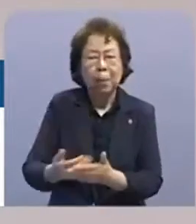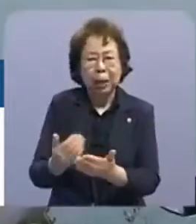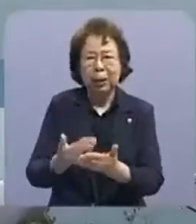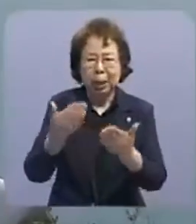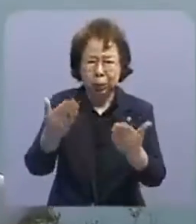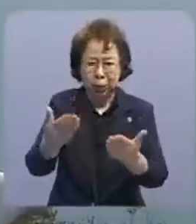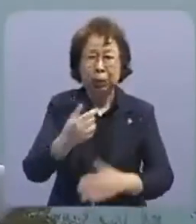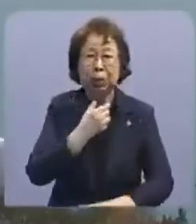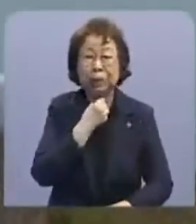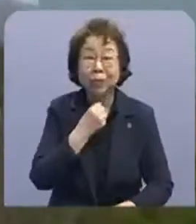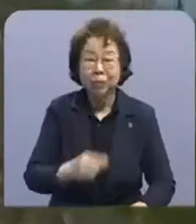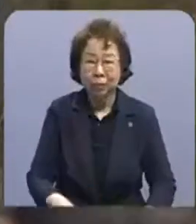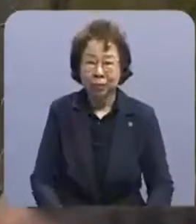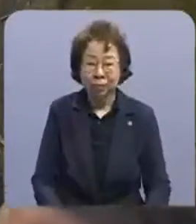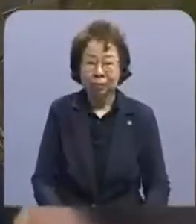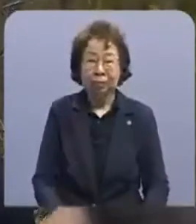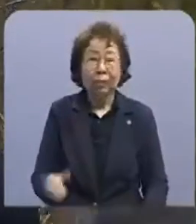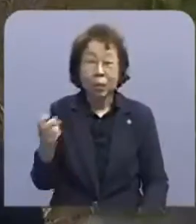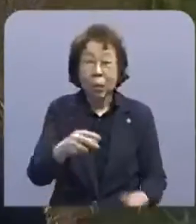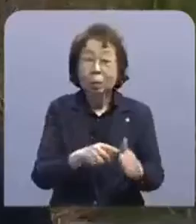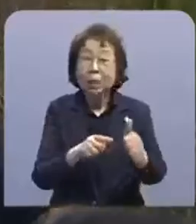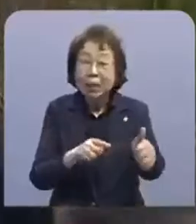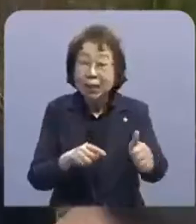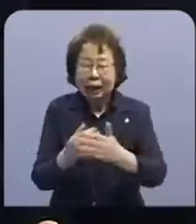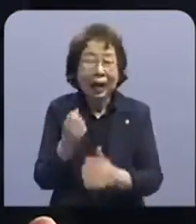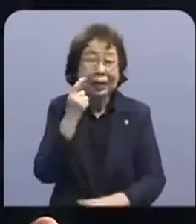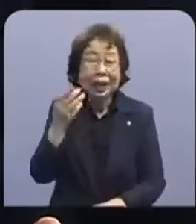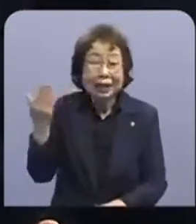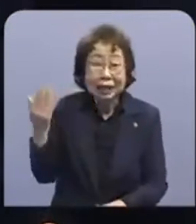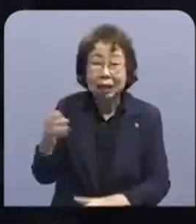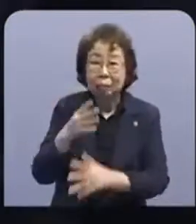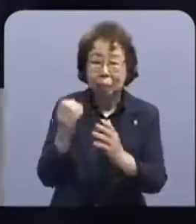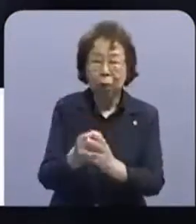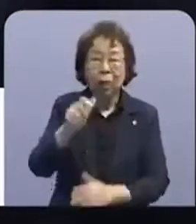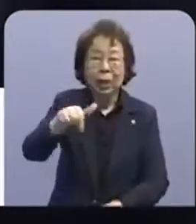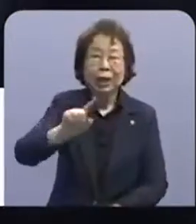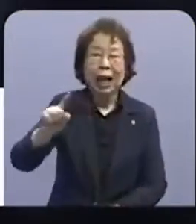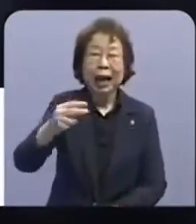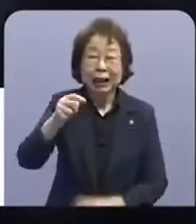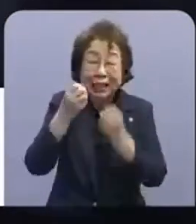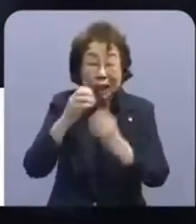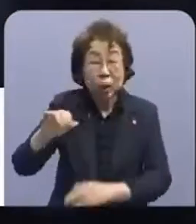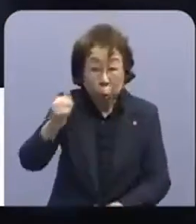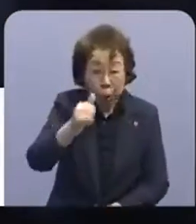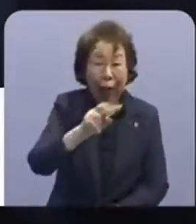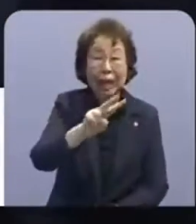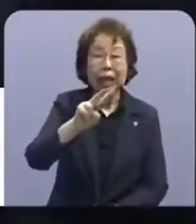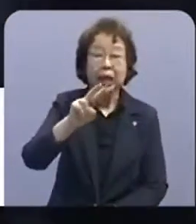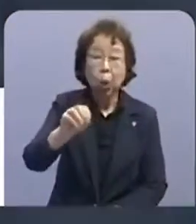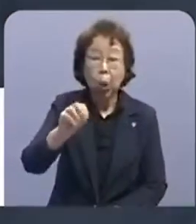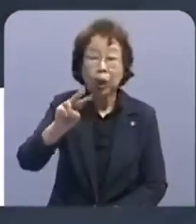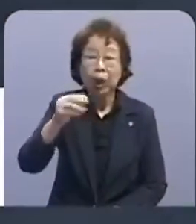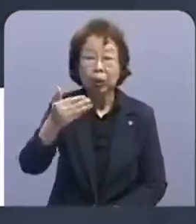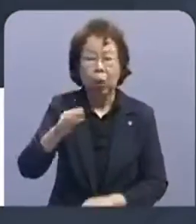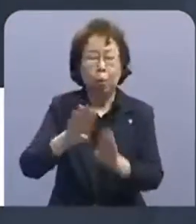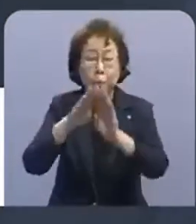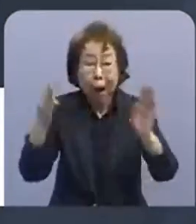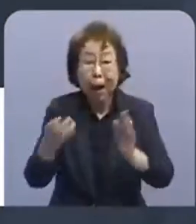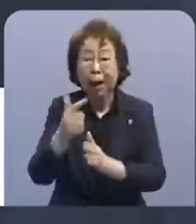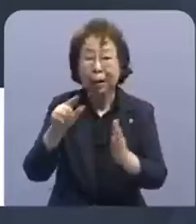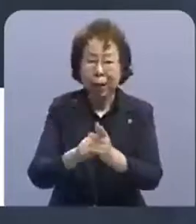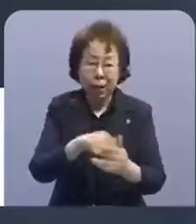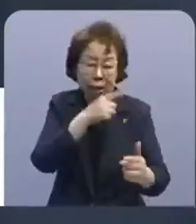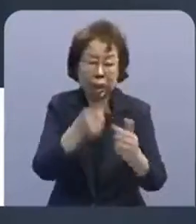만들어내겠습니다. 앞서 변성환 후보는 지난달 29일 가덕신공항 2029년 개항이라는 부산시장 선거